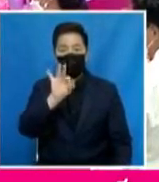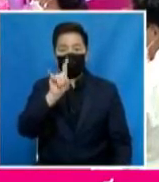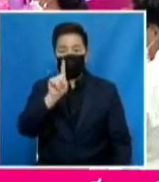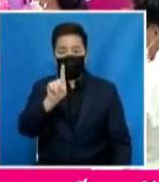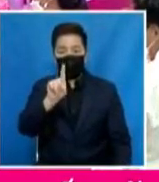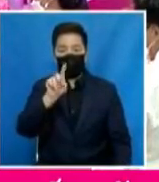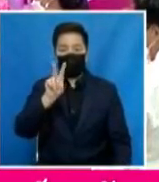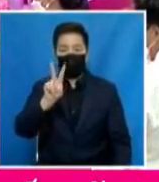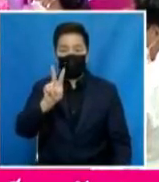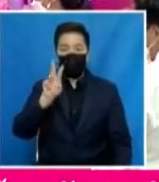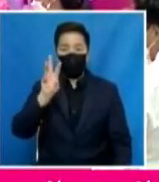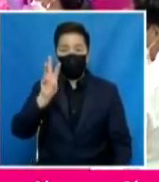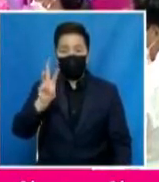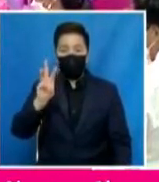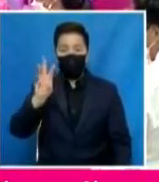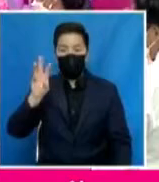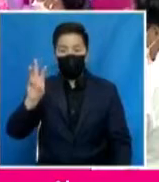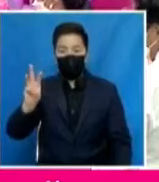1 2 6